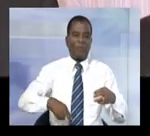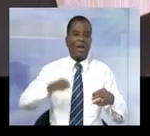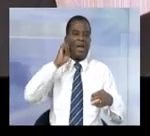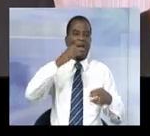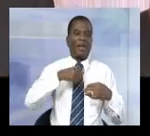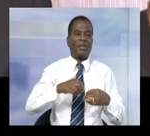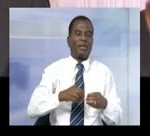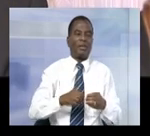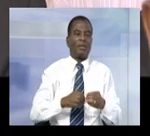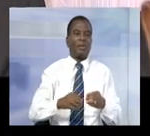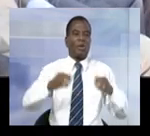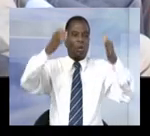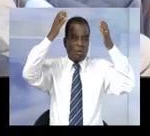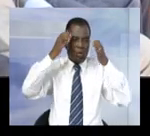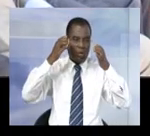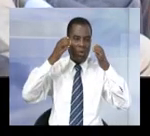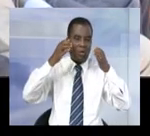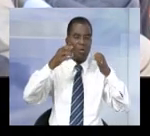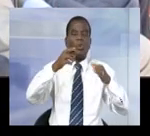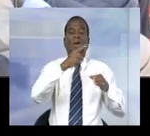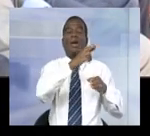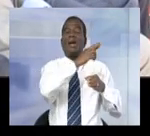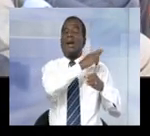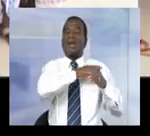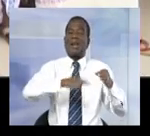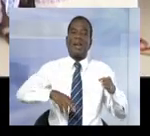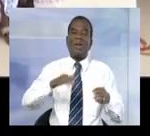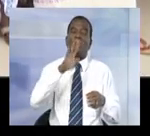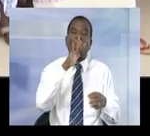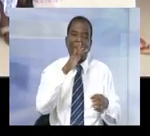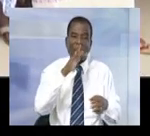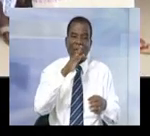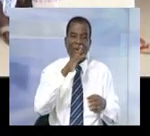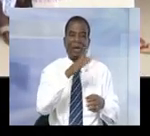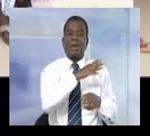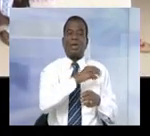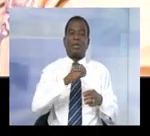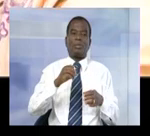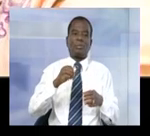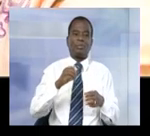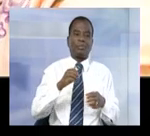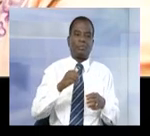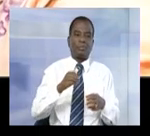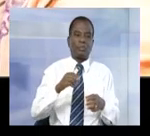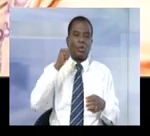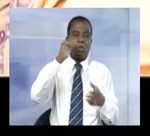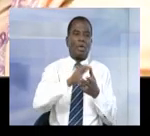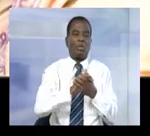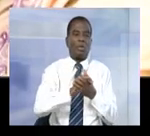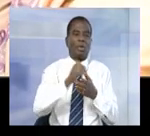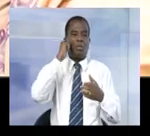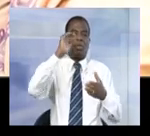été intronisée reine-mère du nom de Tanoama, la première reine-mère de l'Indénié. Madame la